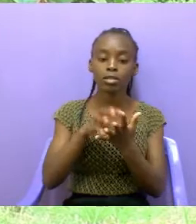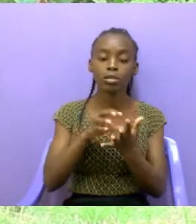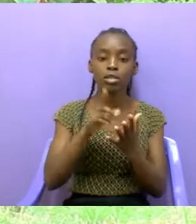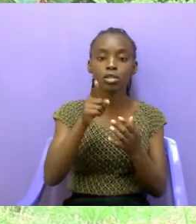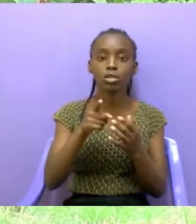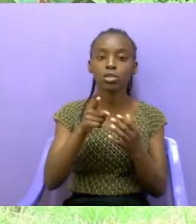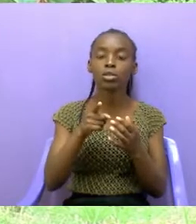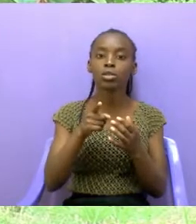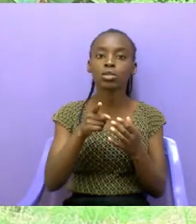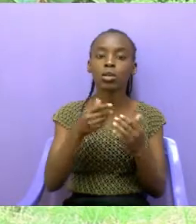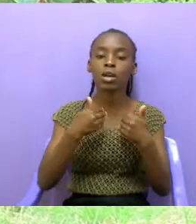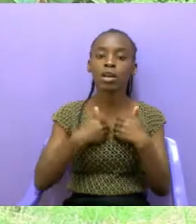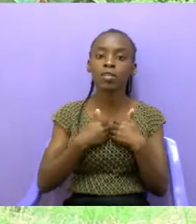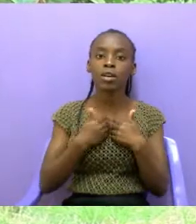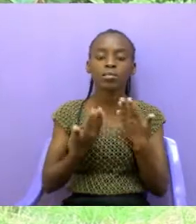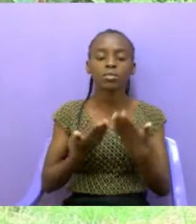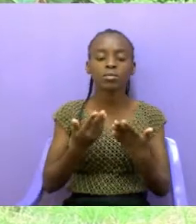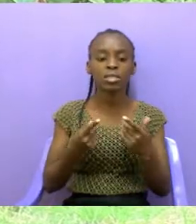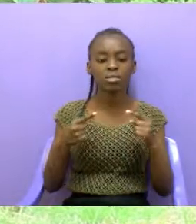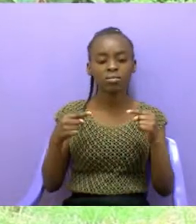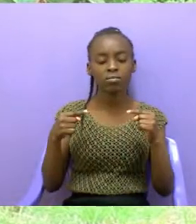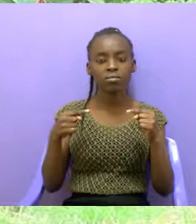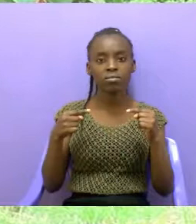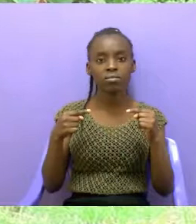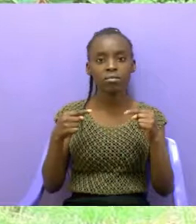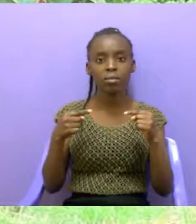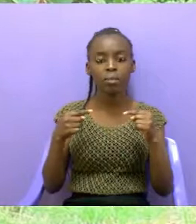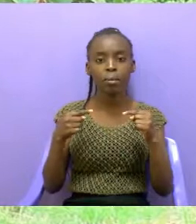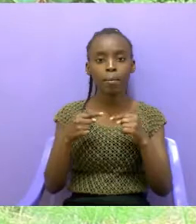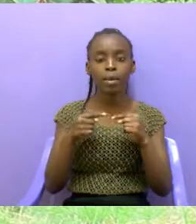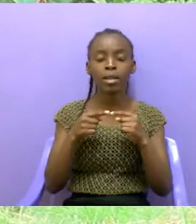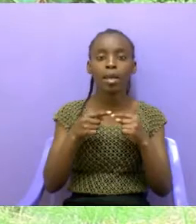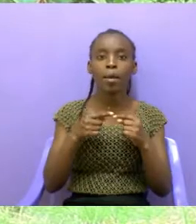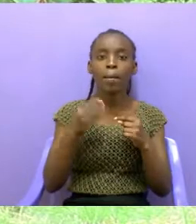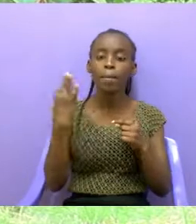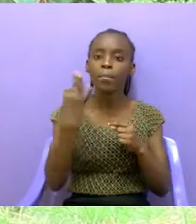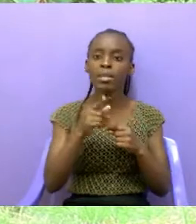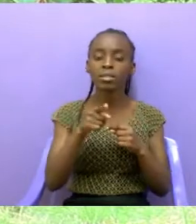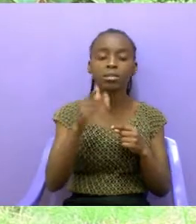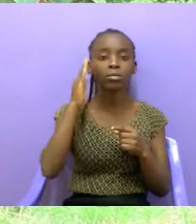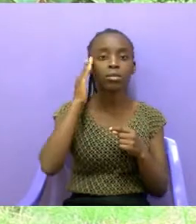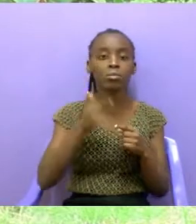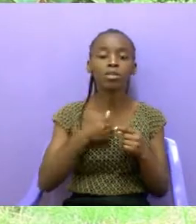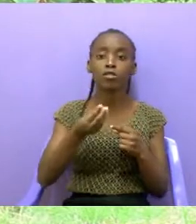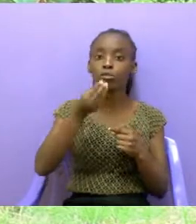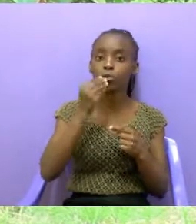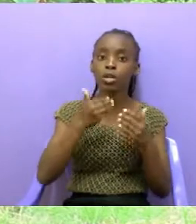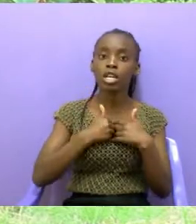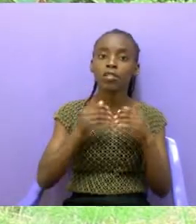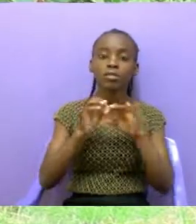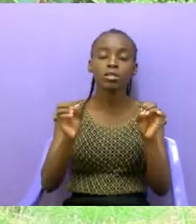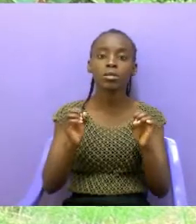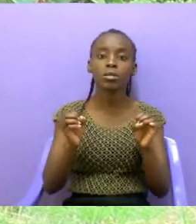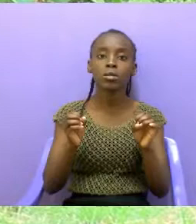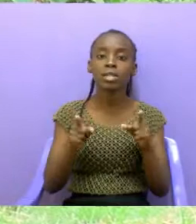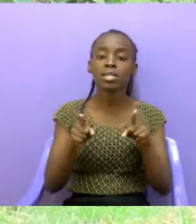sana. Wengine unasema tu pasta haujui yale ninayapitia. Pasta haujui hata chakula sina. Pasta haujui vile